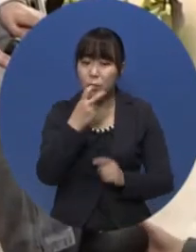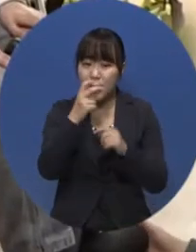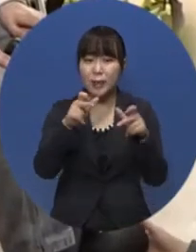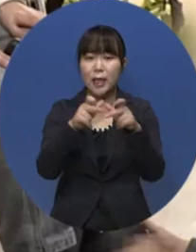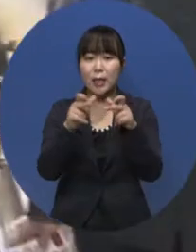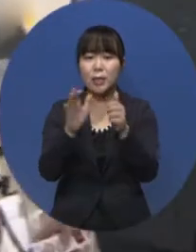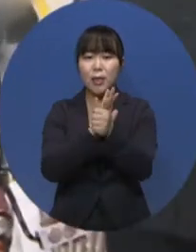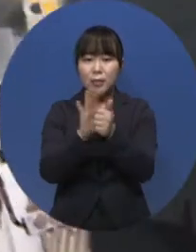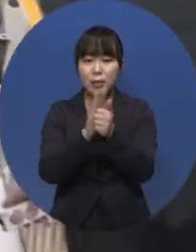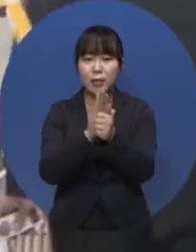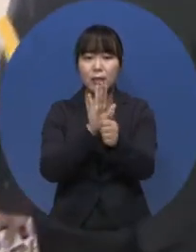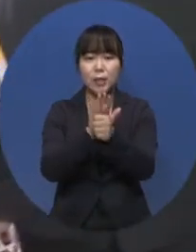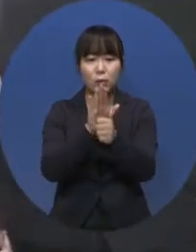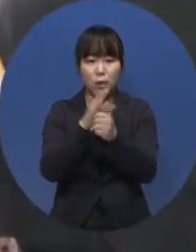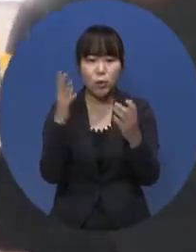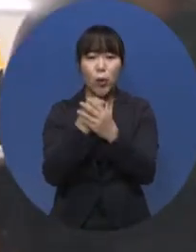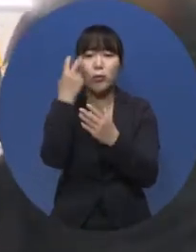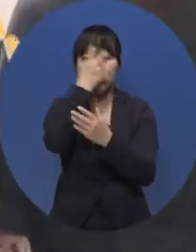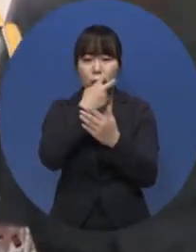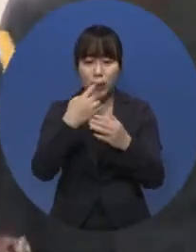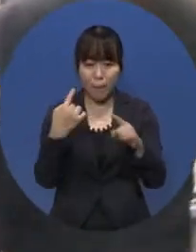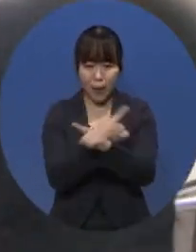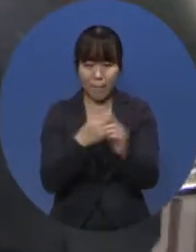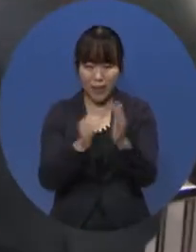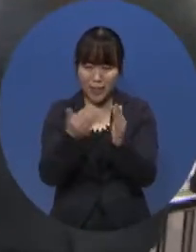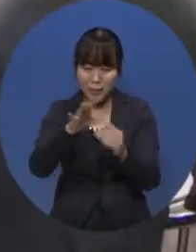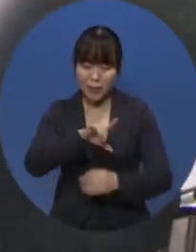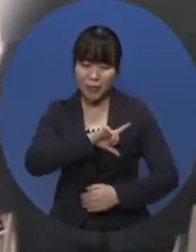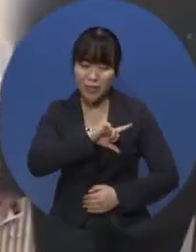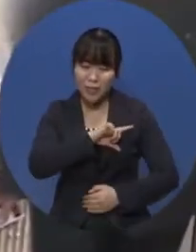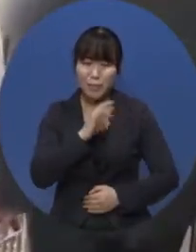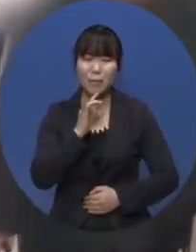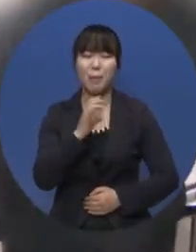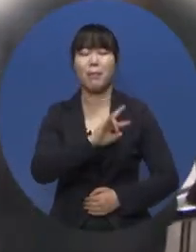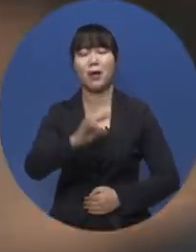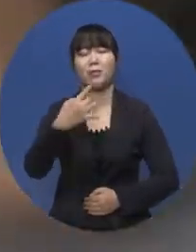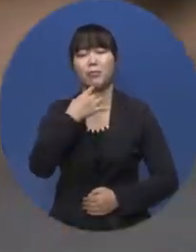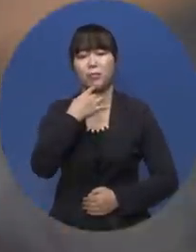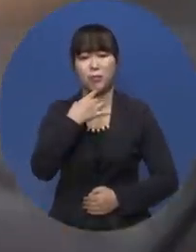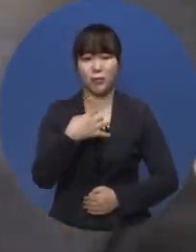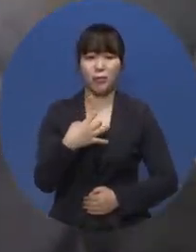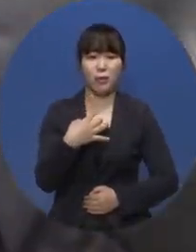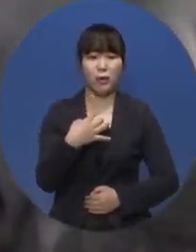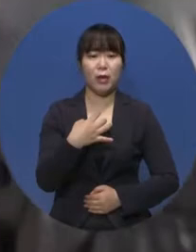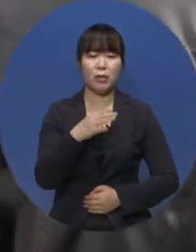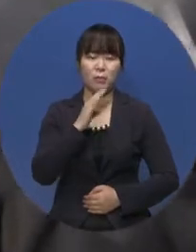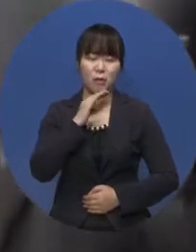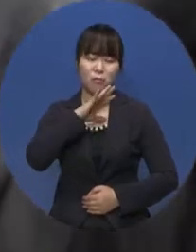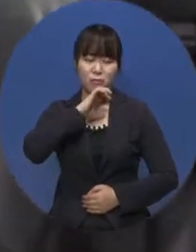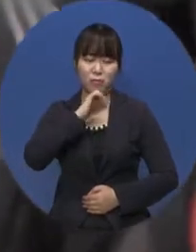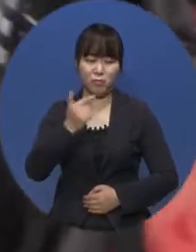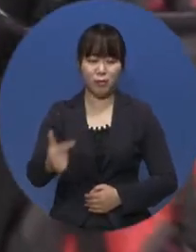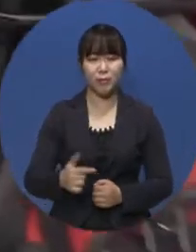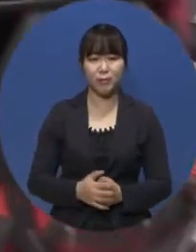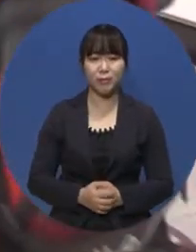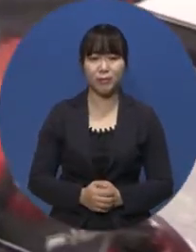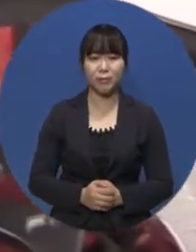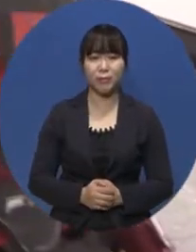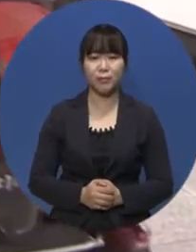지원 종합조사로 변경됐지만 이름만 바뀐 반쪽짜리에 불과하다는 질타가 이어지고